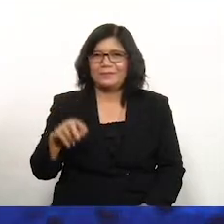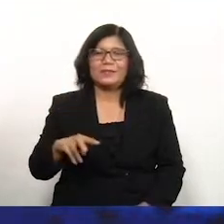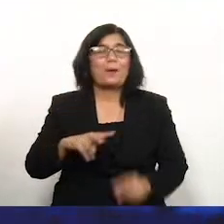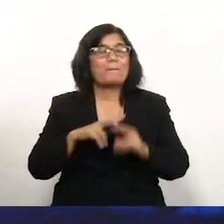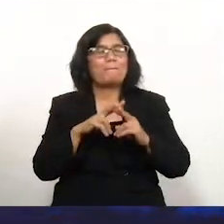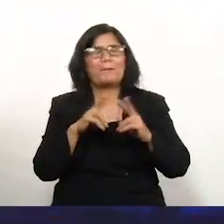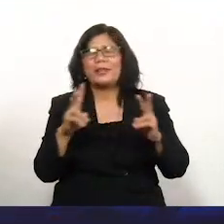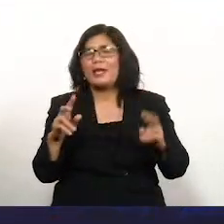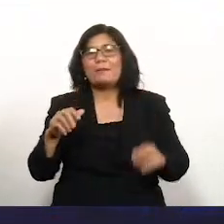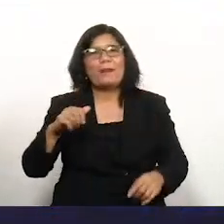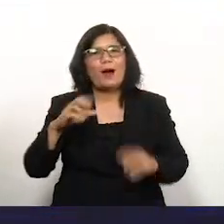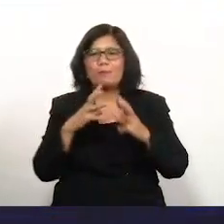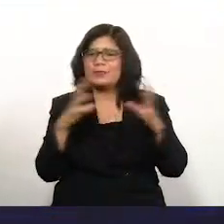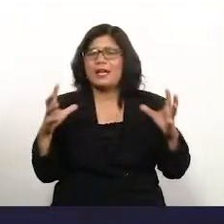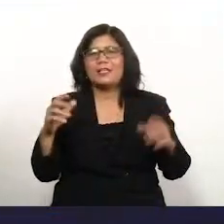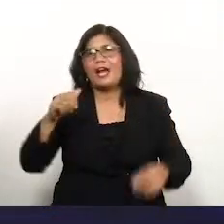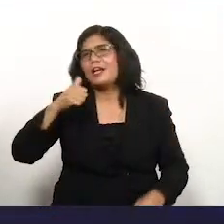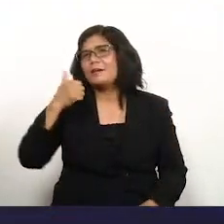kebaikanmu itu